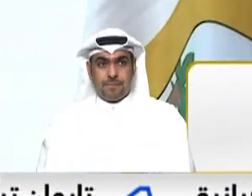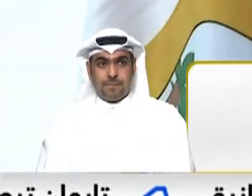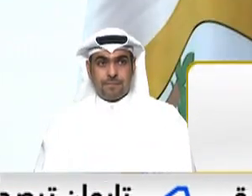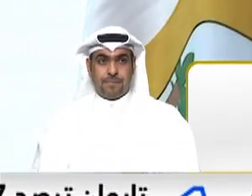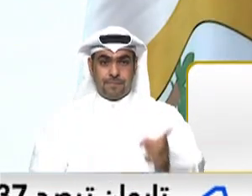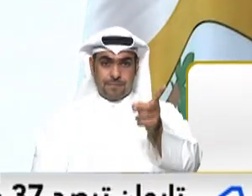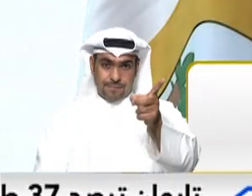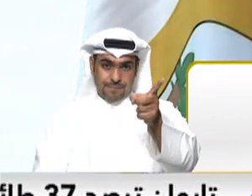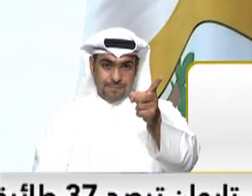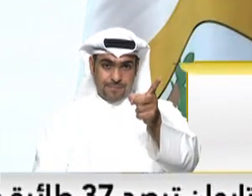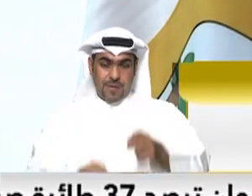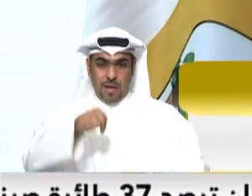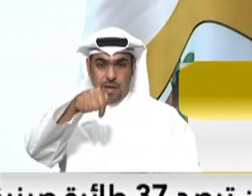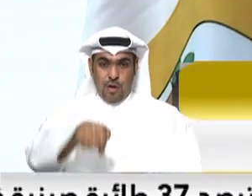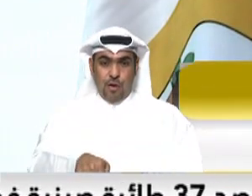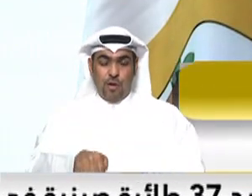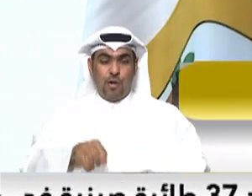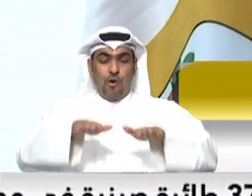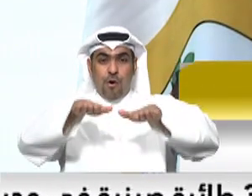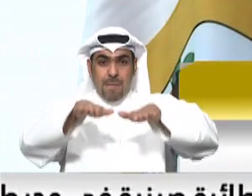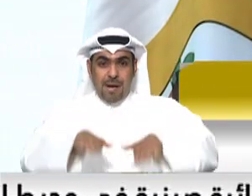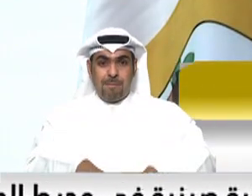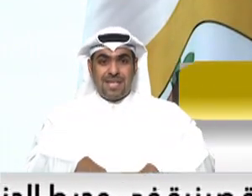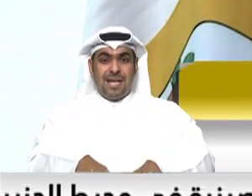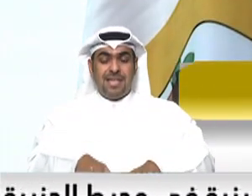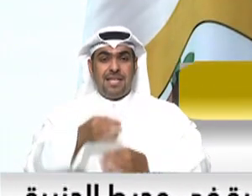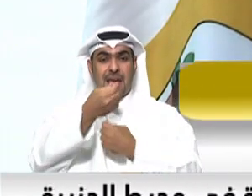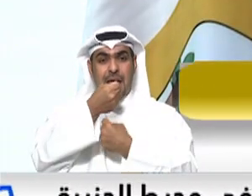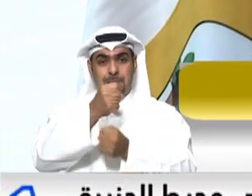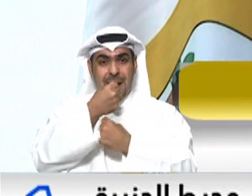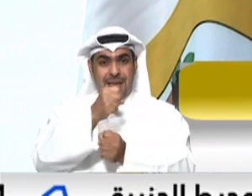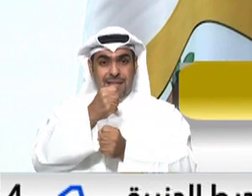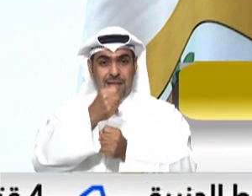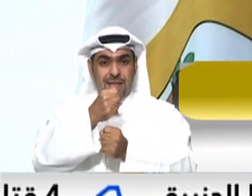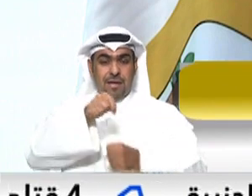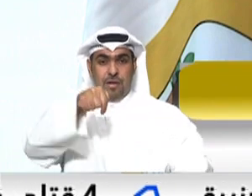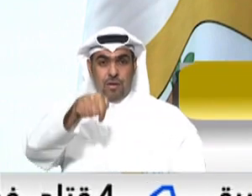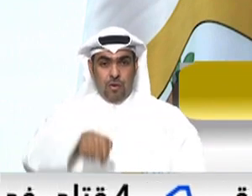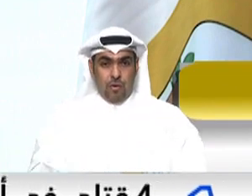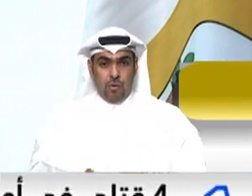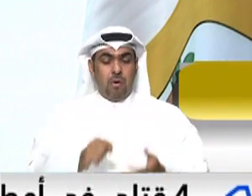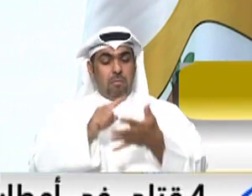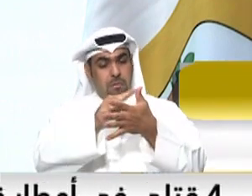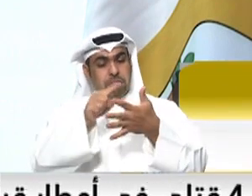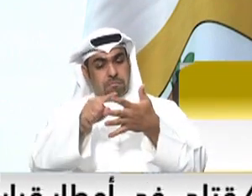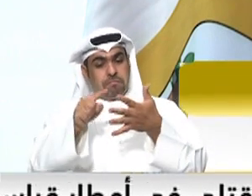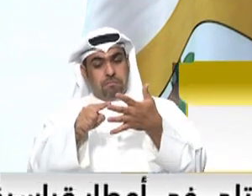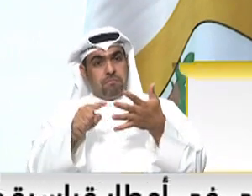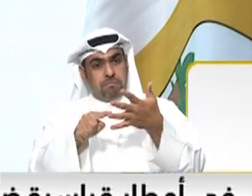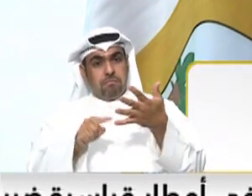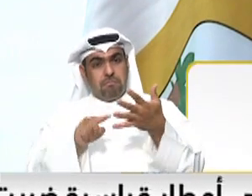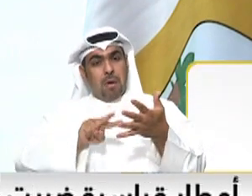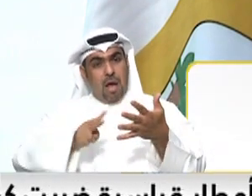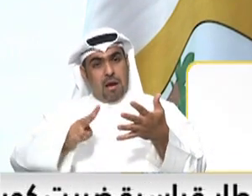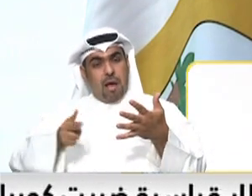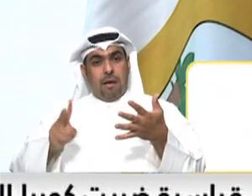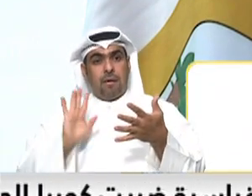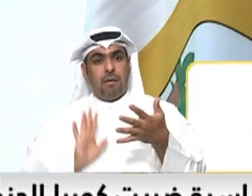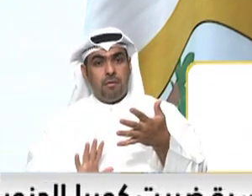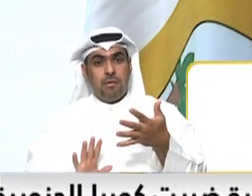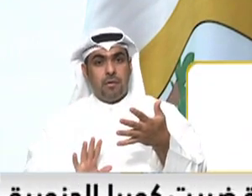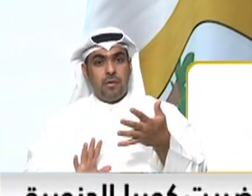ناقشنا اليوم في المجلس البلدي عدة مواضيع، طبعا المواضيع اللي ما فيها كانت دراسة احنا الجهاز التنفيذي لتزويدنا